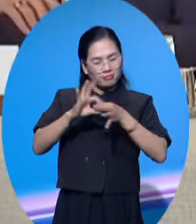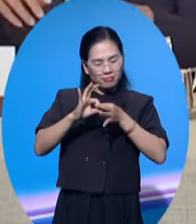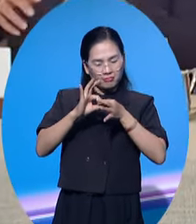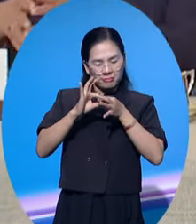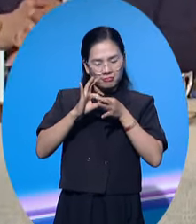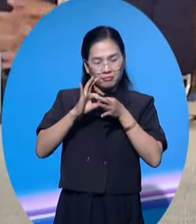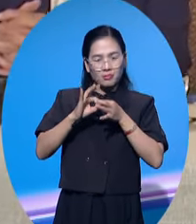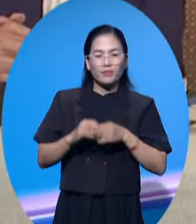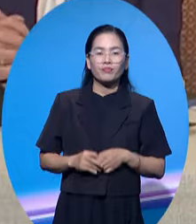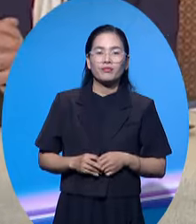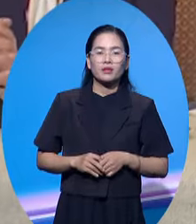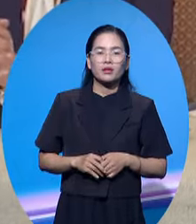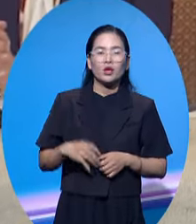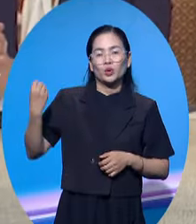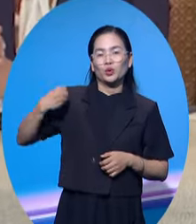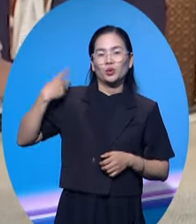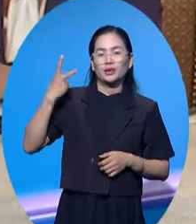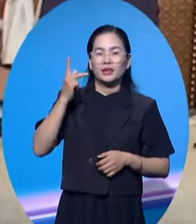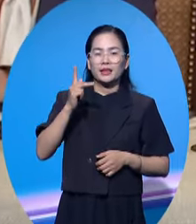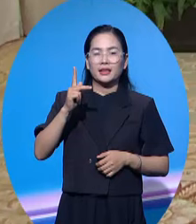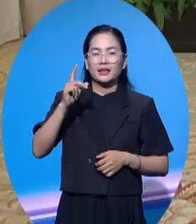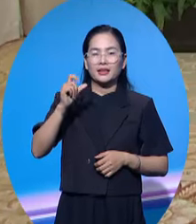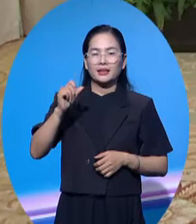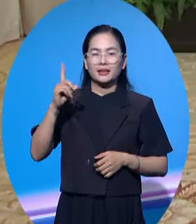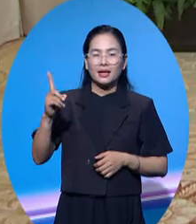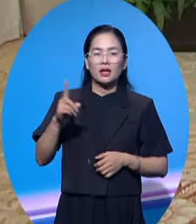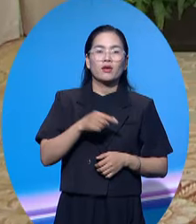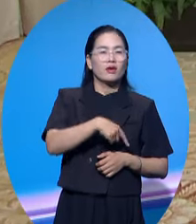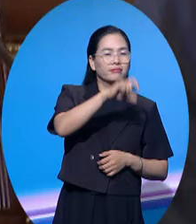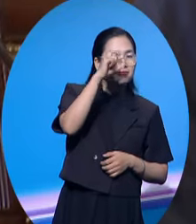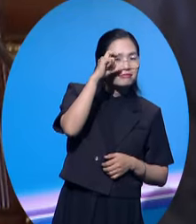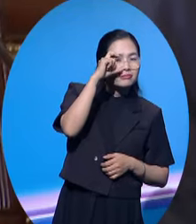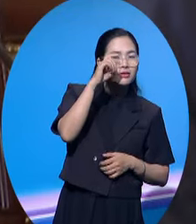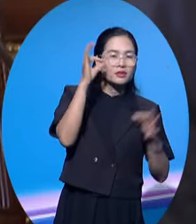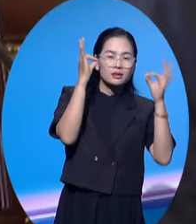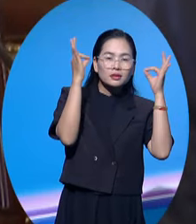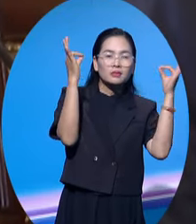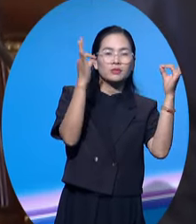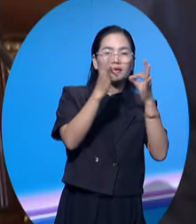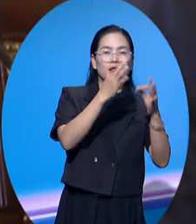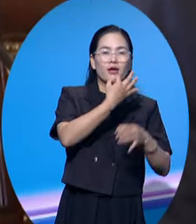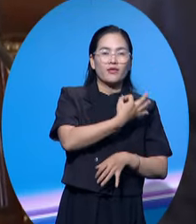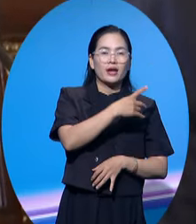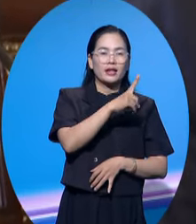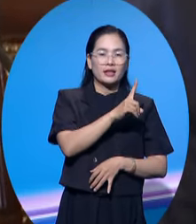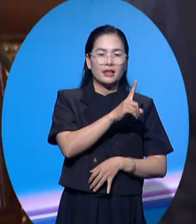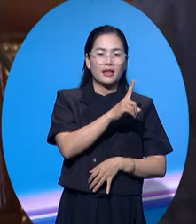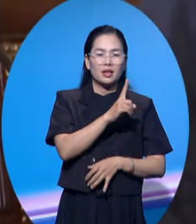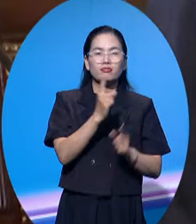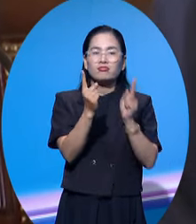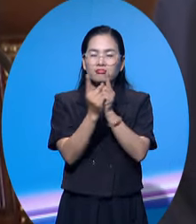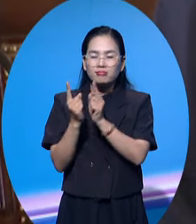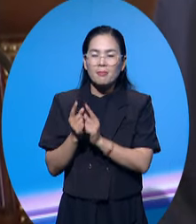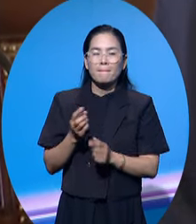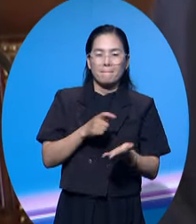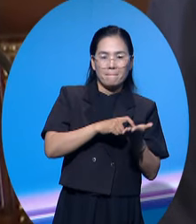vượng cùng ngày thủ tướng kishida cùng tổng thống Joe biden và tổng thống Ferdinand romes marcos jor tham dự cổ học ba